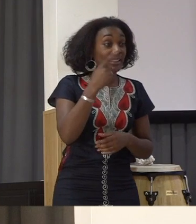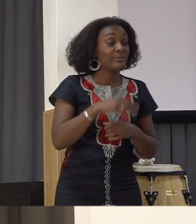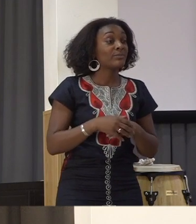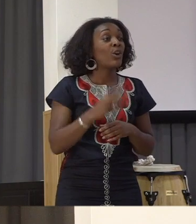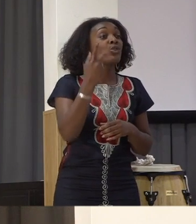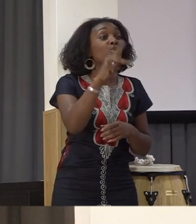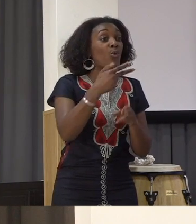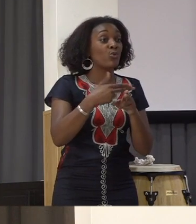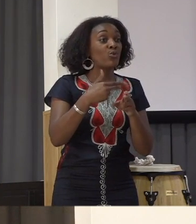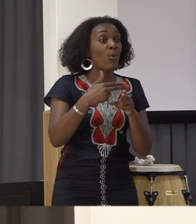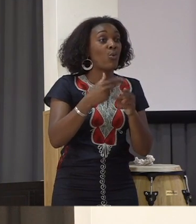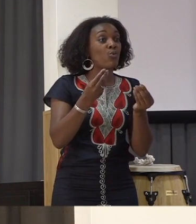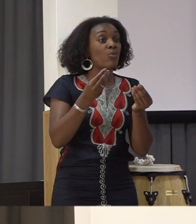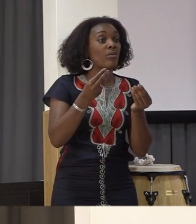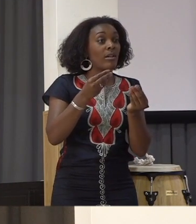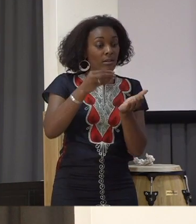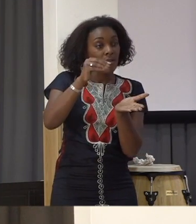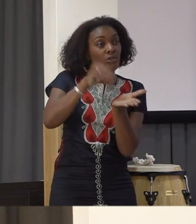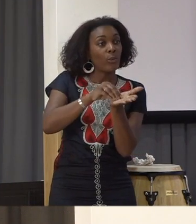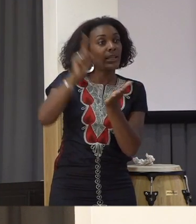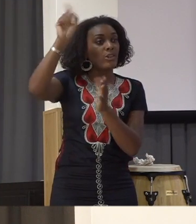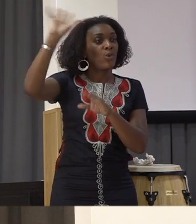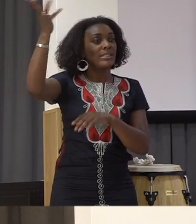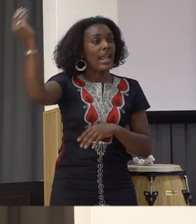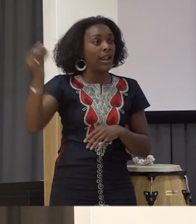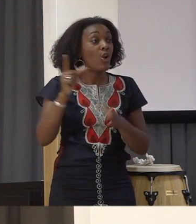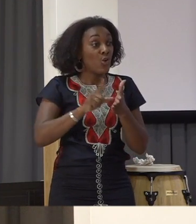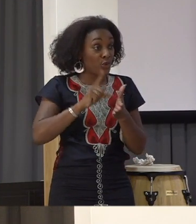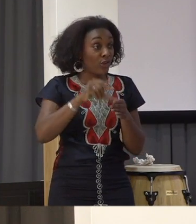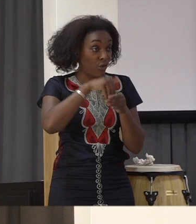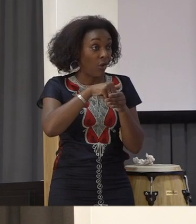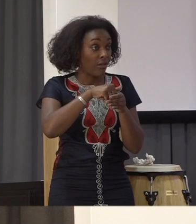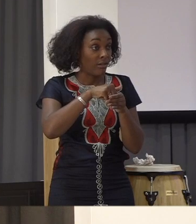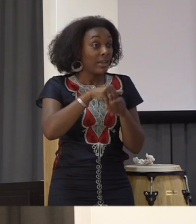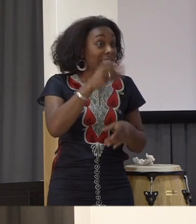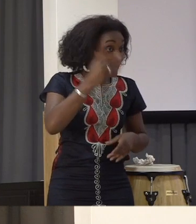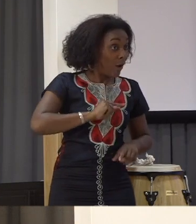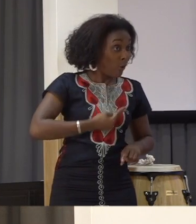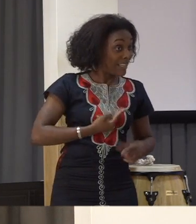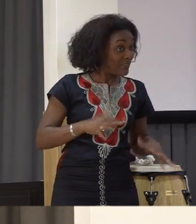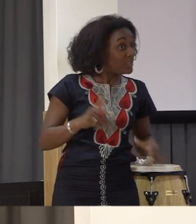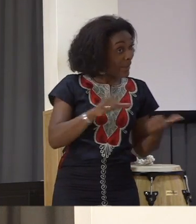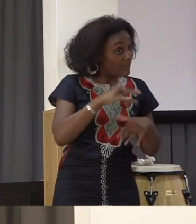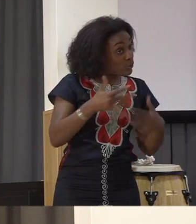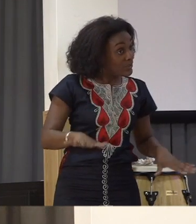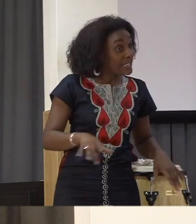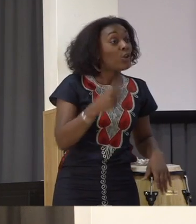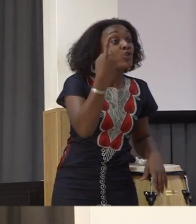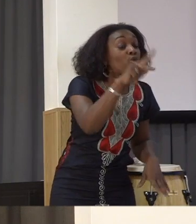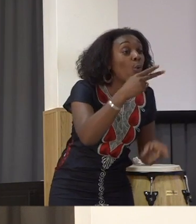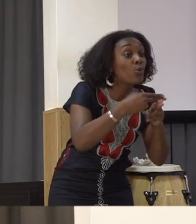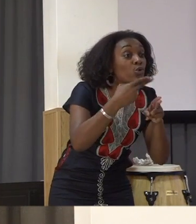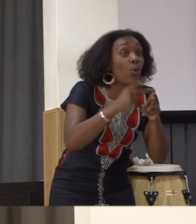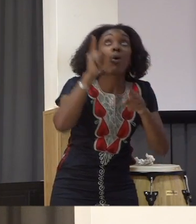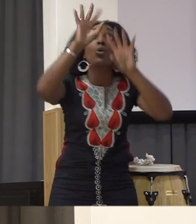inscrit dans le ciel. Gloire à Dieu. Luc 10, verset 20. Ton nom, à l'heure où nous parlons, si tu es converti, si tu es baptisé, ton nom est inscrit